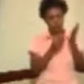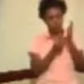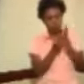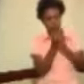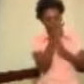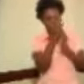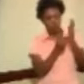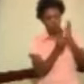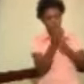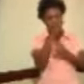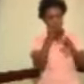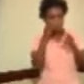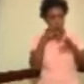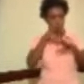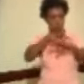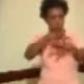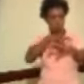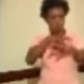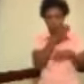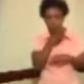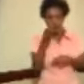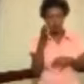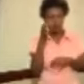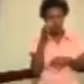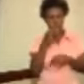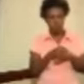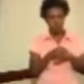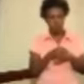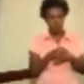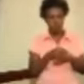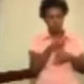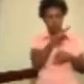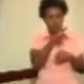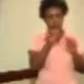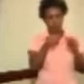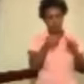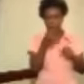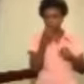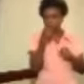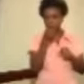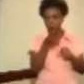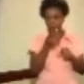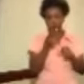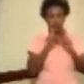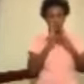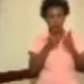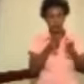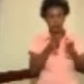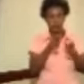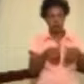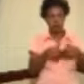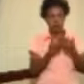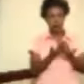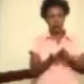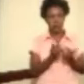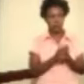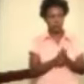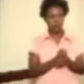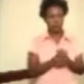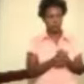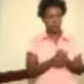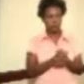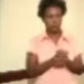production industrie et pays d'Haïti pour au moins être capable de répondre à demande interne en termes de consommation. Madame Maniga, s'il